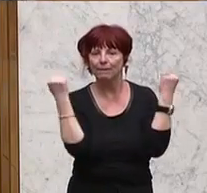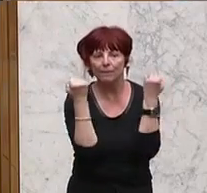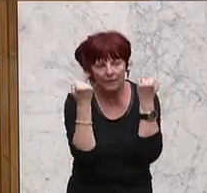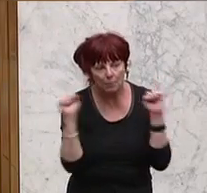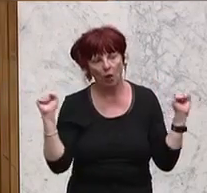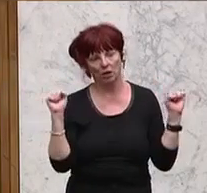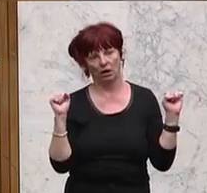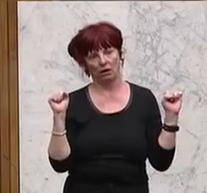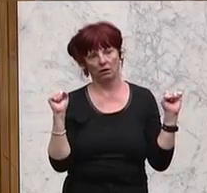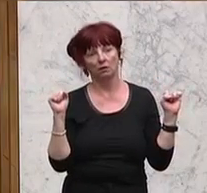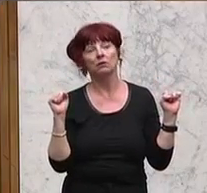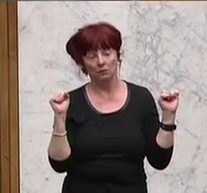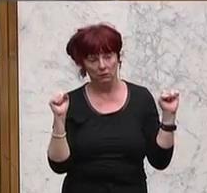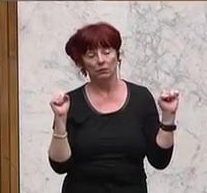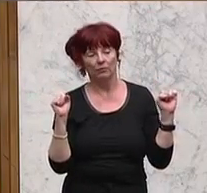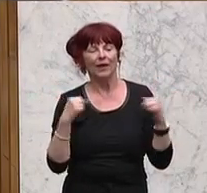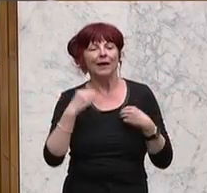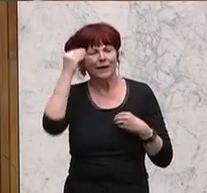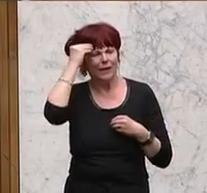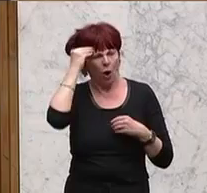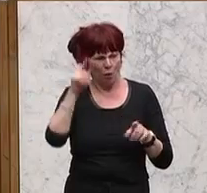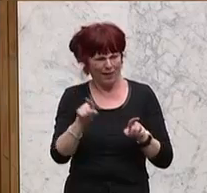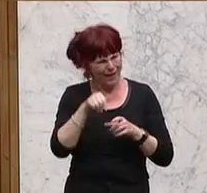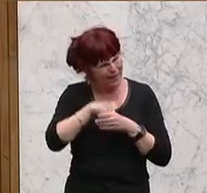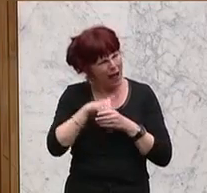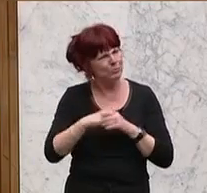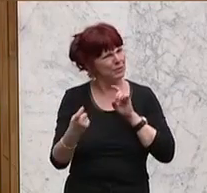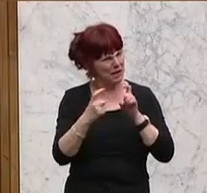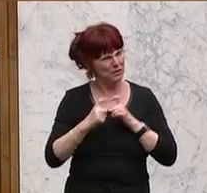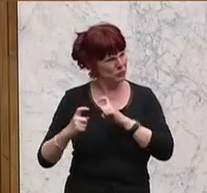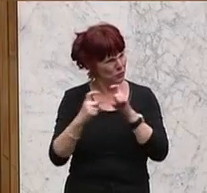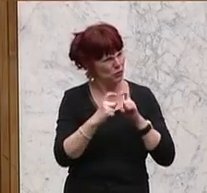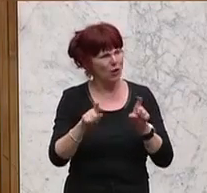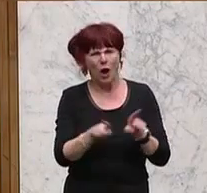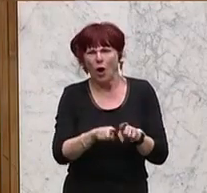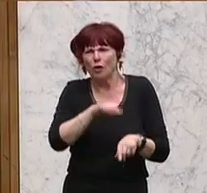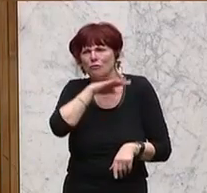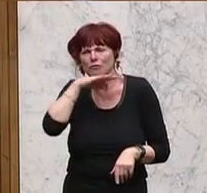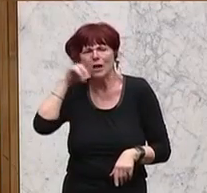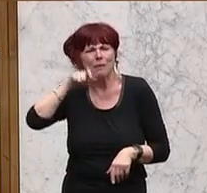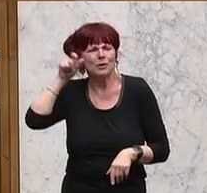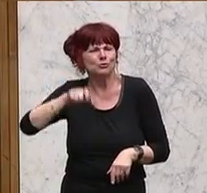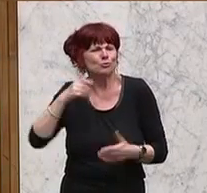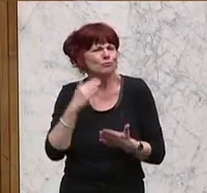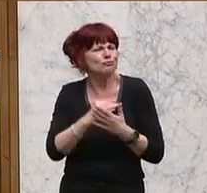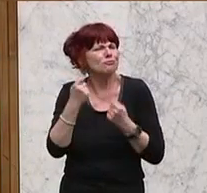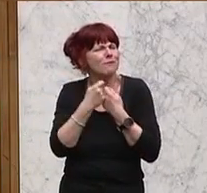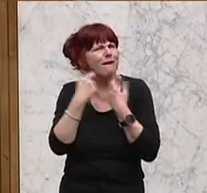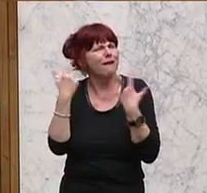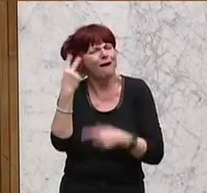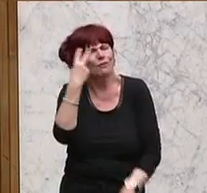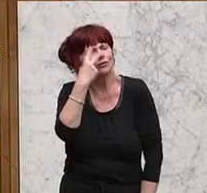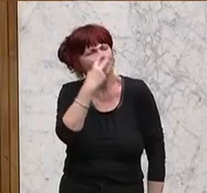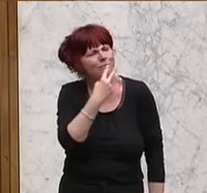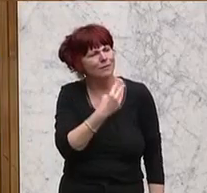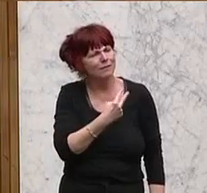sagen. Im Zuge dieser Debatte, glaube ich, wurde auch vielen Leuten klar, wer in diesem Gremium